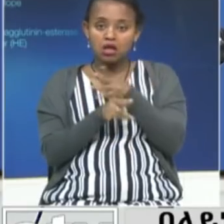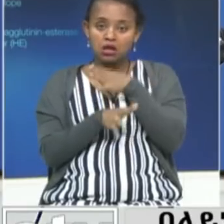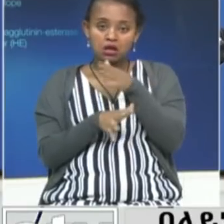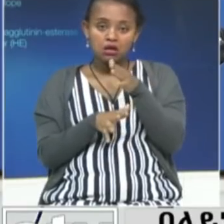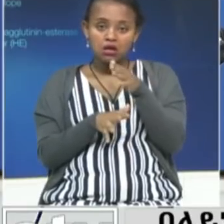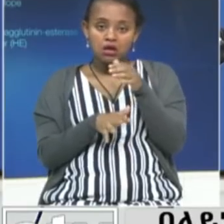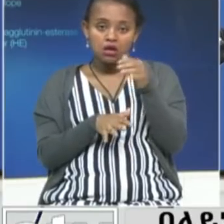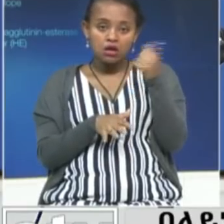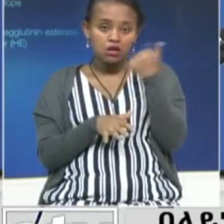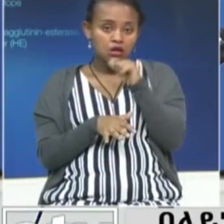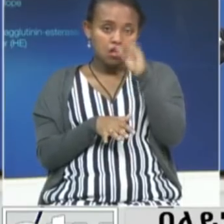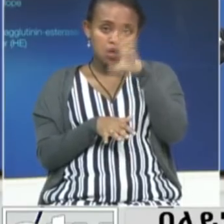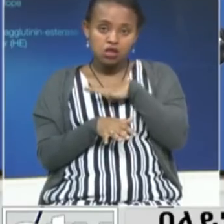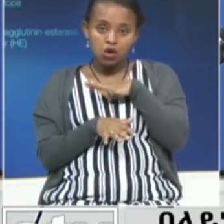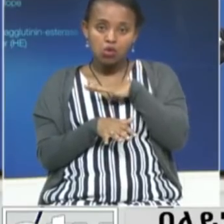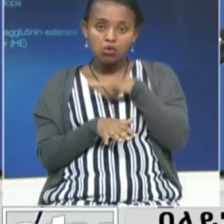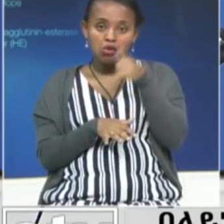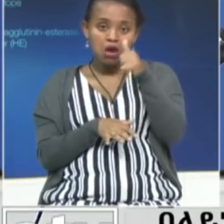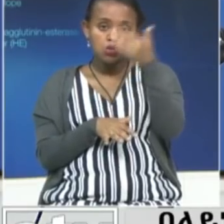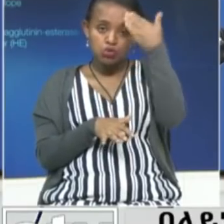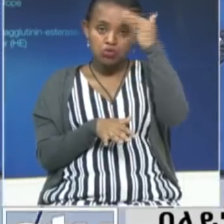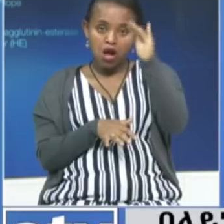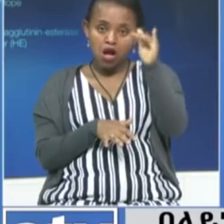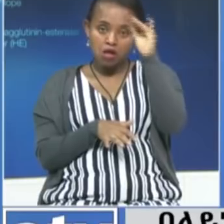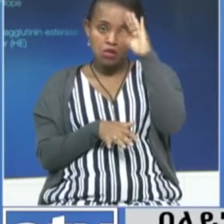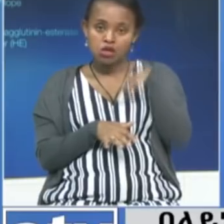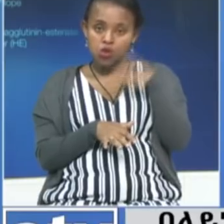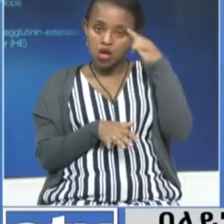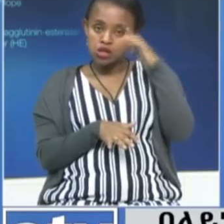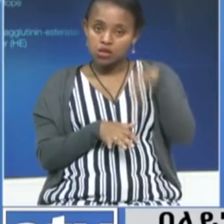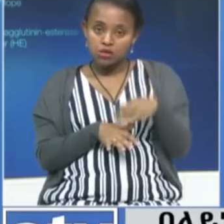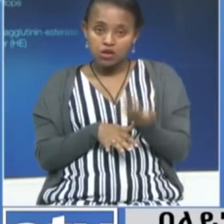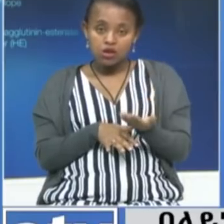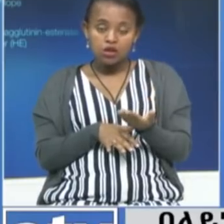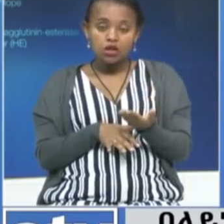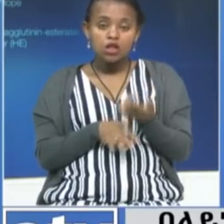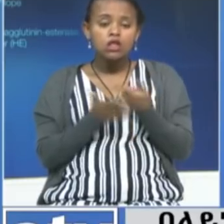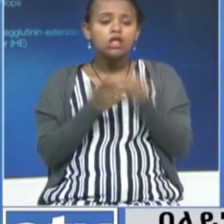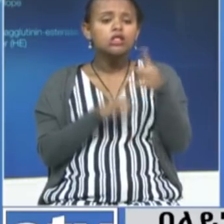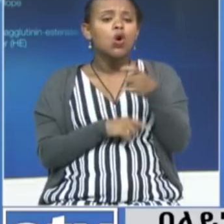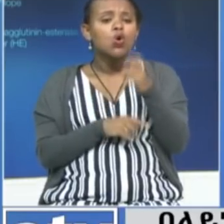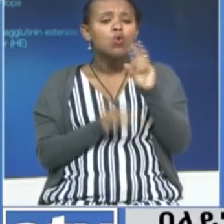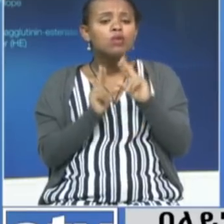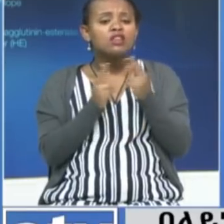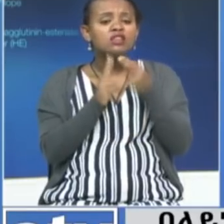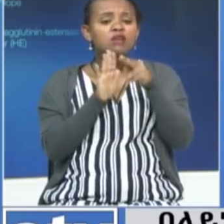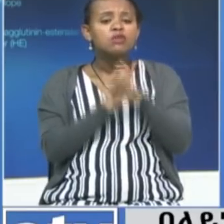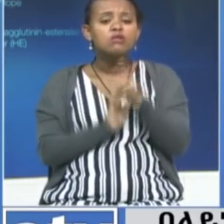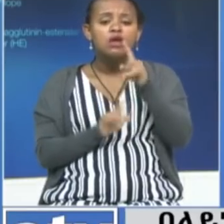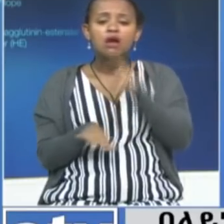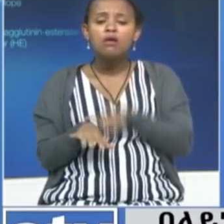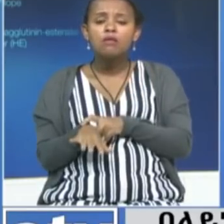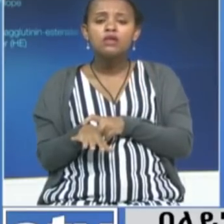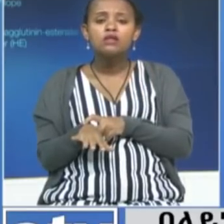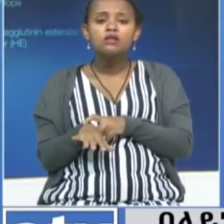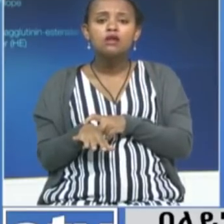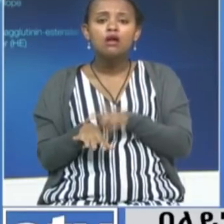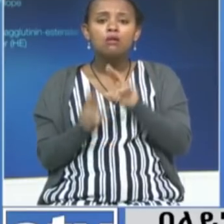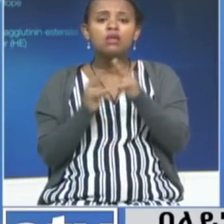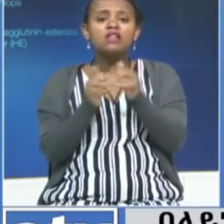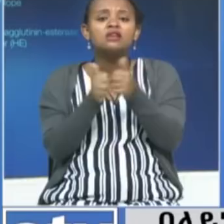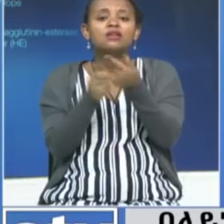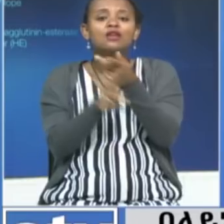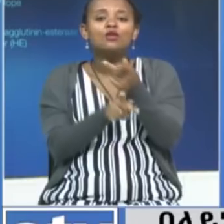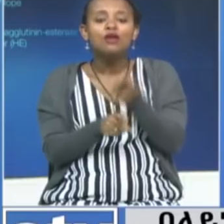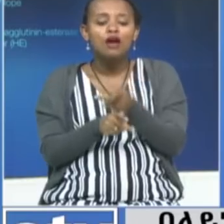ሰው ራሱን የማያውቅም እንኳን ለሰው ሊያስብና፣ ያስ ቤተሰብ እንደዛ ሆኖ በሚገባበት ጊዜ እንዴት ነው የሚጠነቀቀው? እንዴት ነው ከዛ